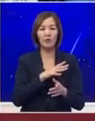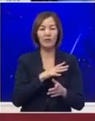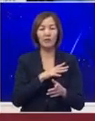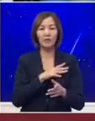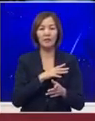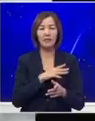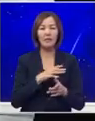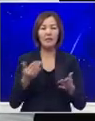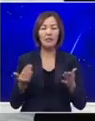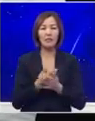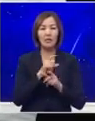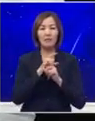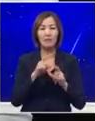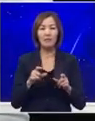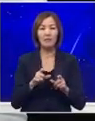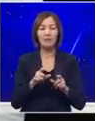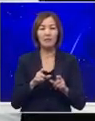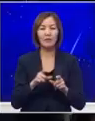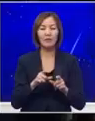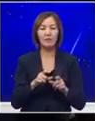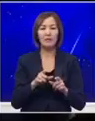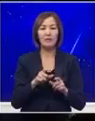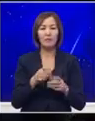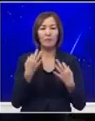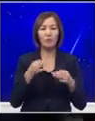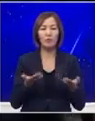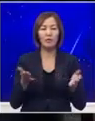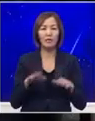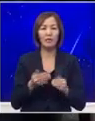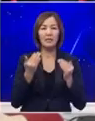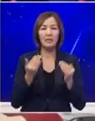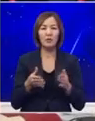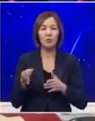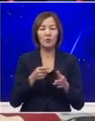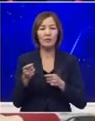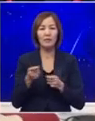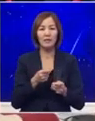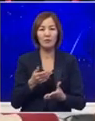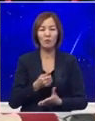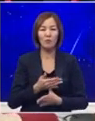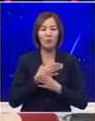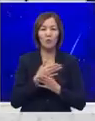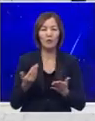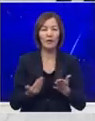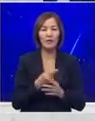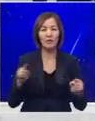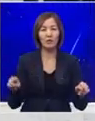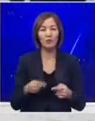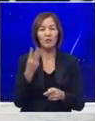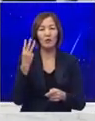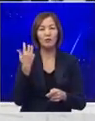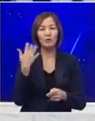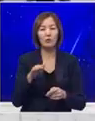білім шаңырағының қабырғасы қаланған соң біраз уақыт бос тұрды. Енді міне облыс әкімінің қолдауымен қайта түлеп, 350